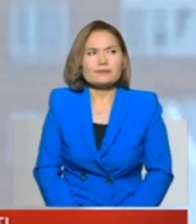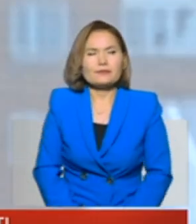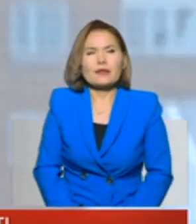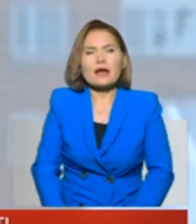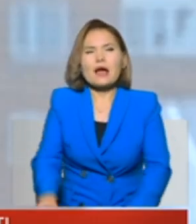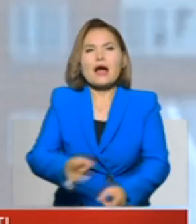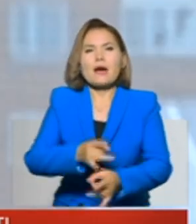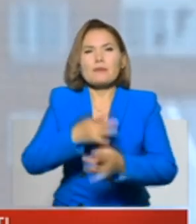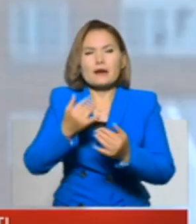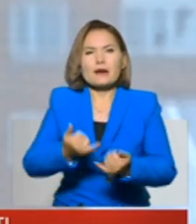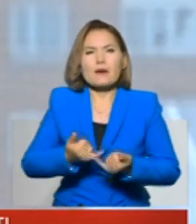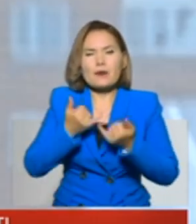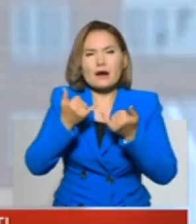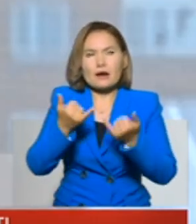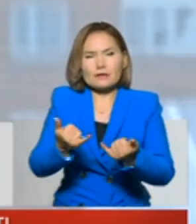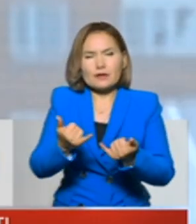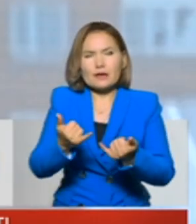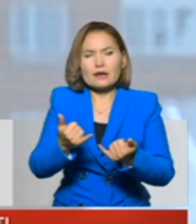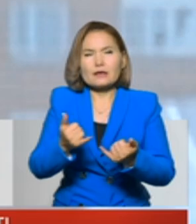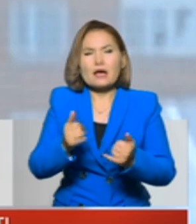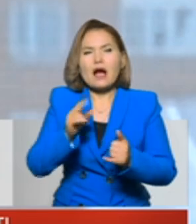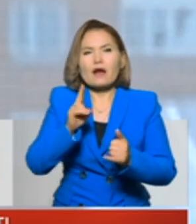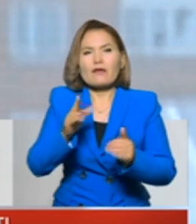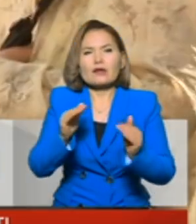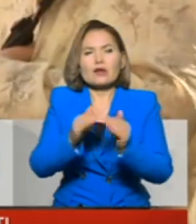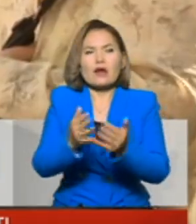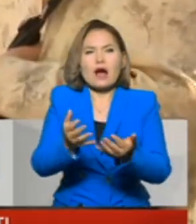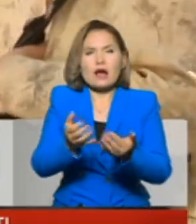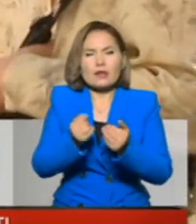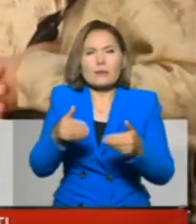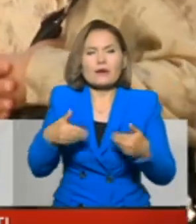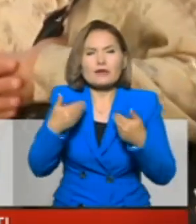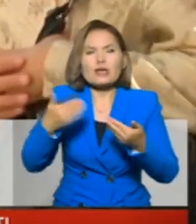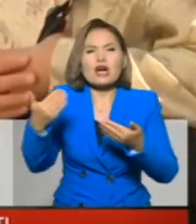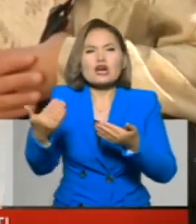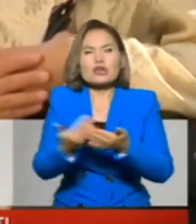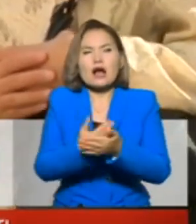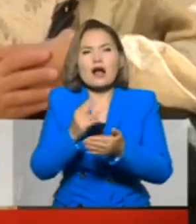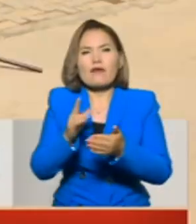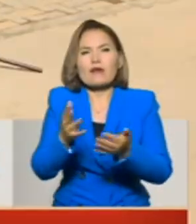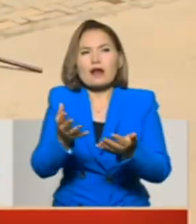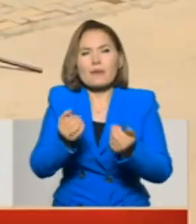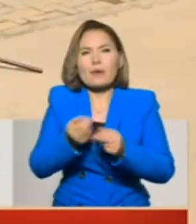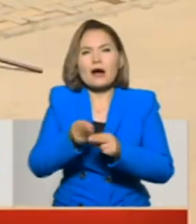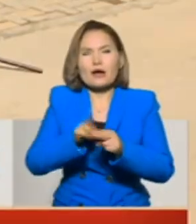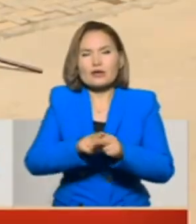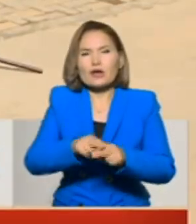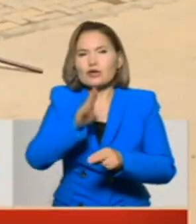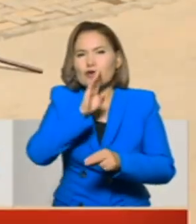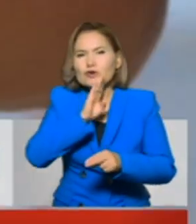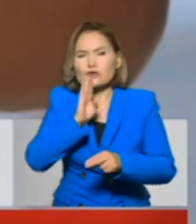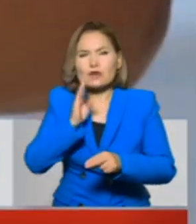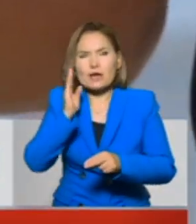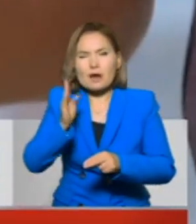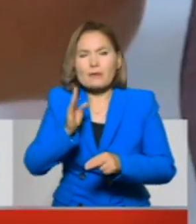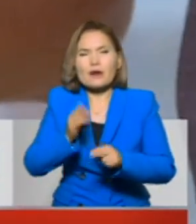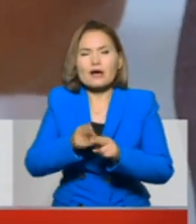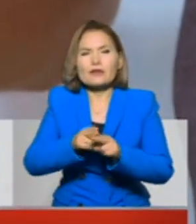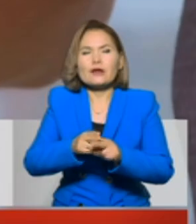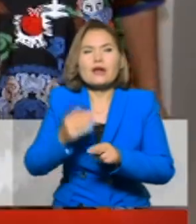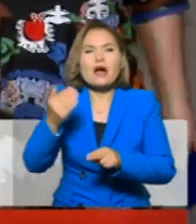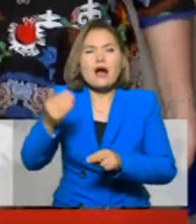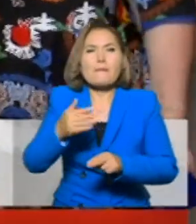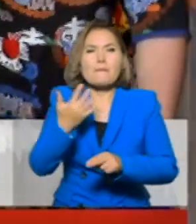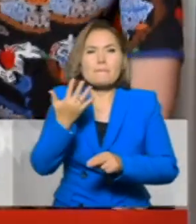Мереке қарсаңында алып жатқан үйлеріңіз құтты болсын. Жаңа пәтерге ие болғандардың бірі Анар Алмұратова. Күмісалқа егері